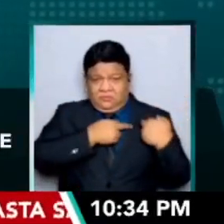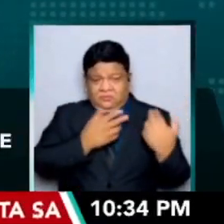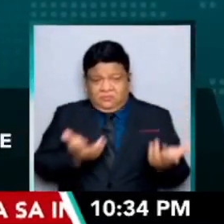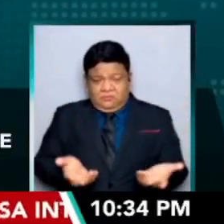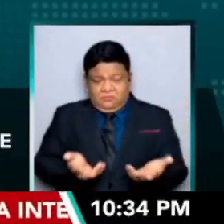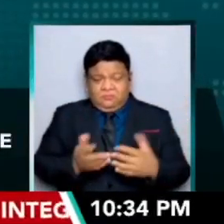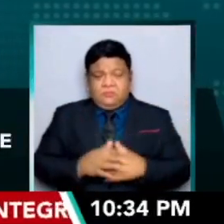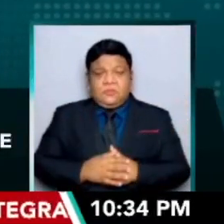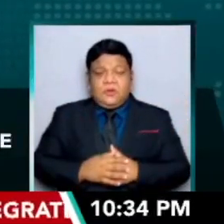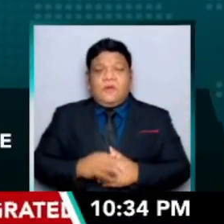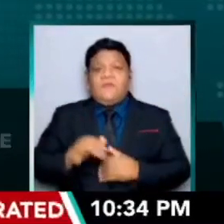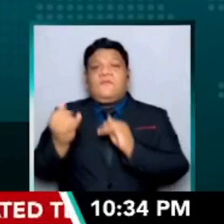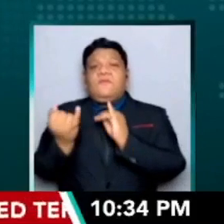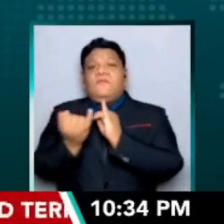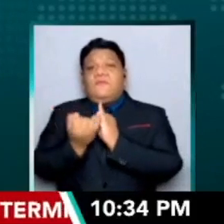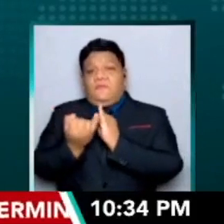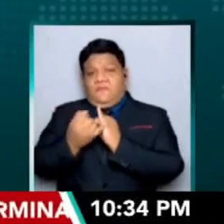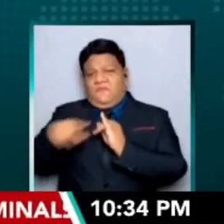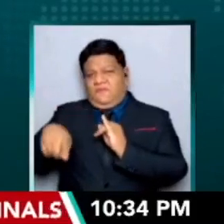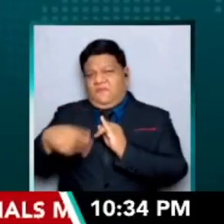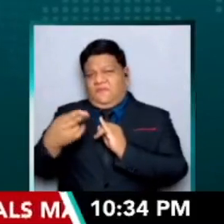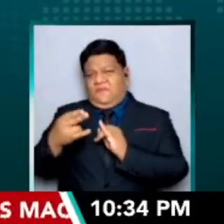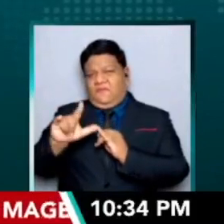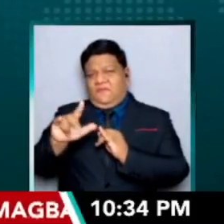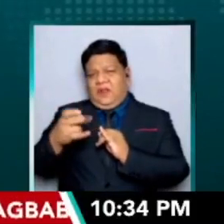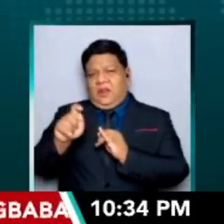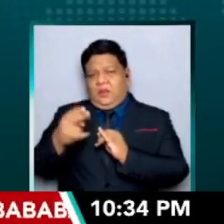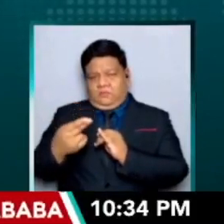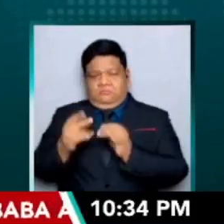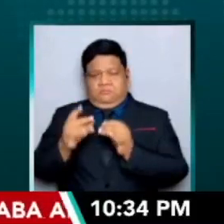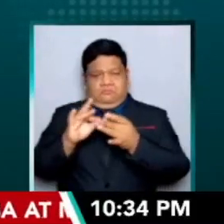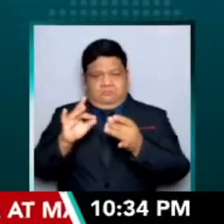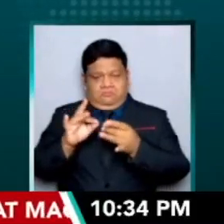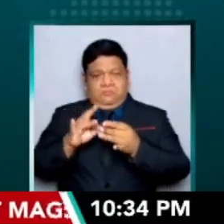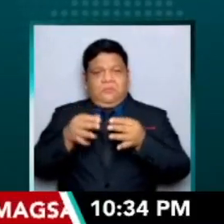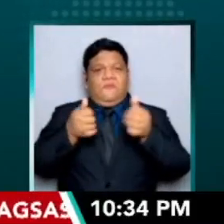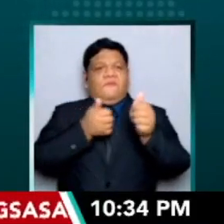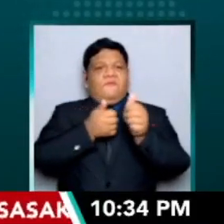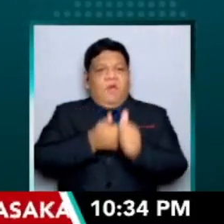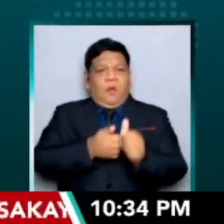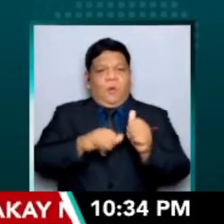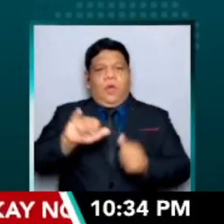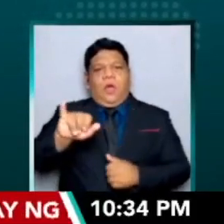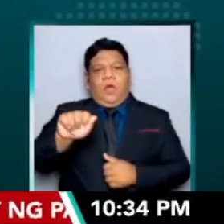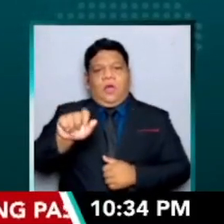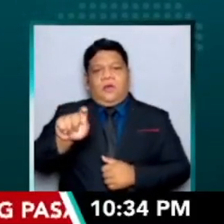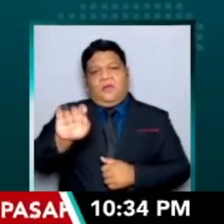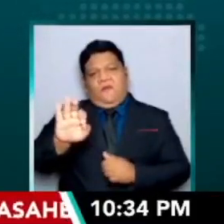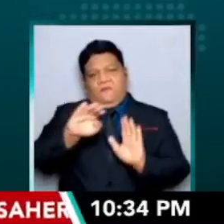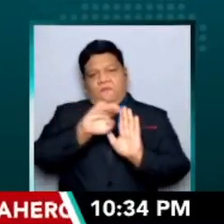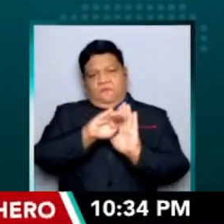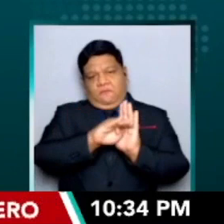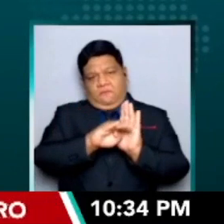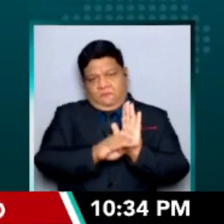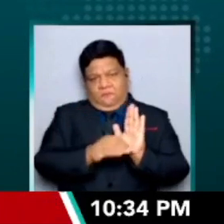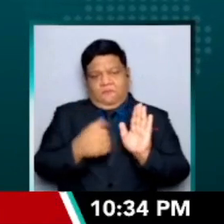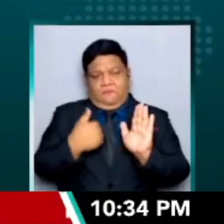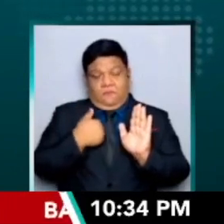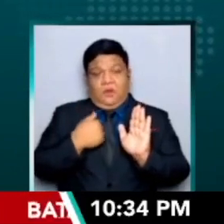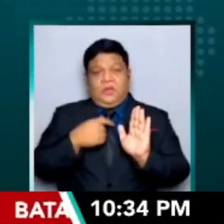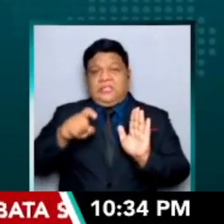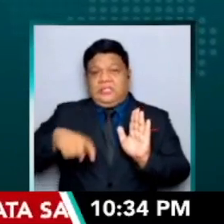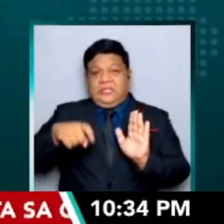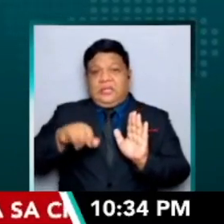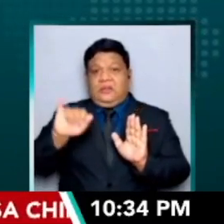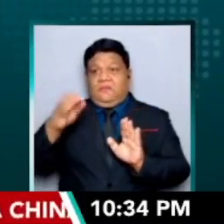PhilHealth, nakabatay sa isang IATF resolution ang patakaran. Kailangan yan para sakaling tamaan ng COVID ang isang